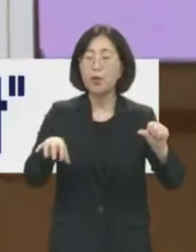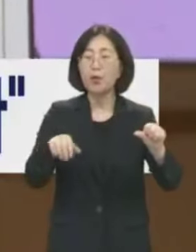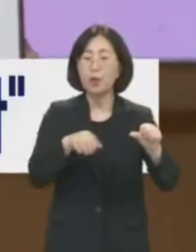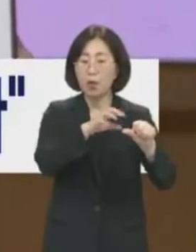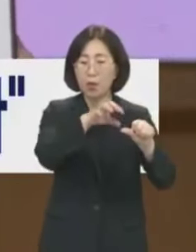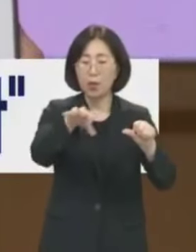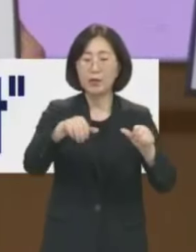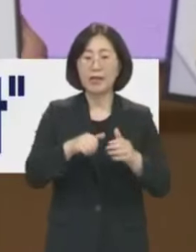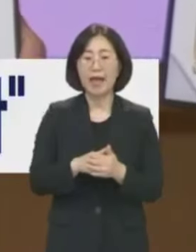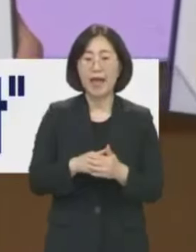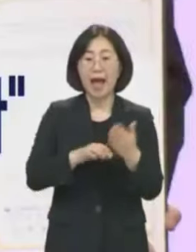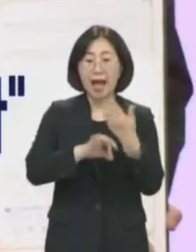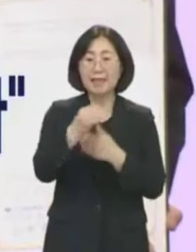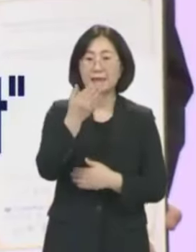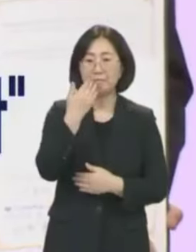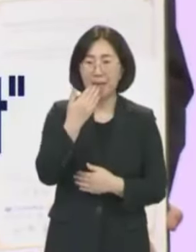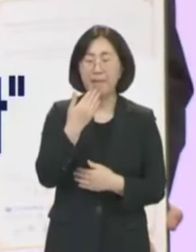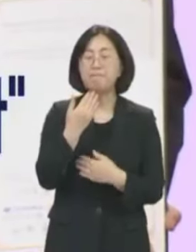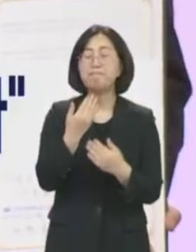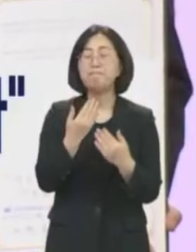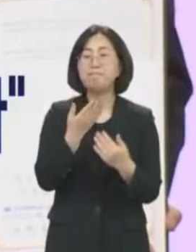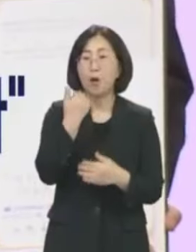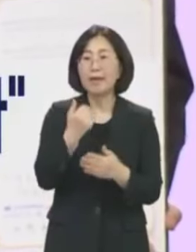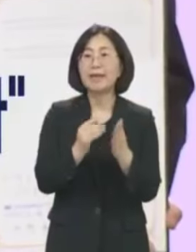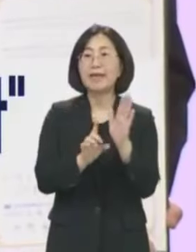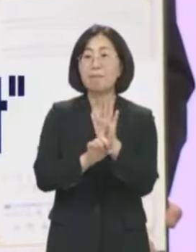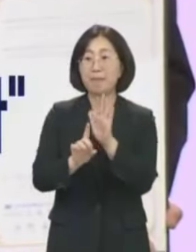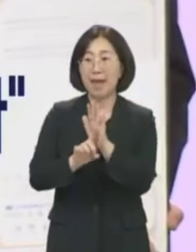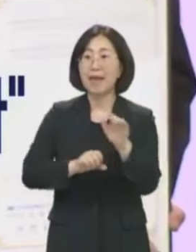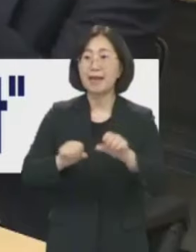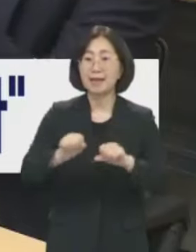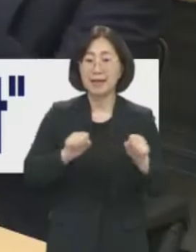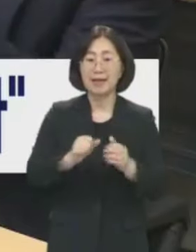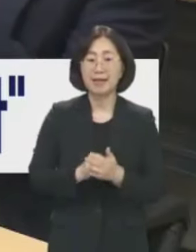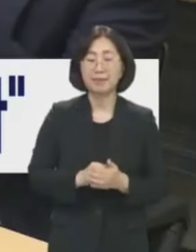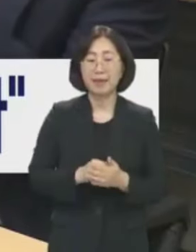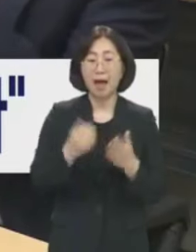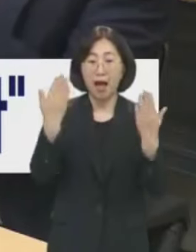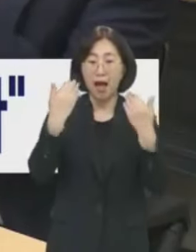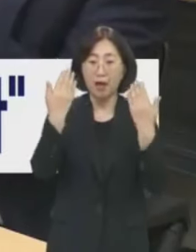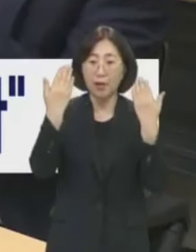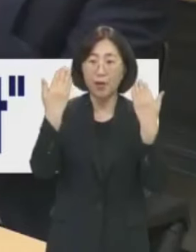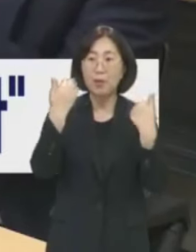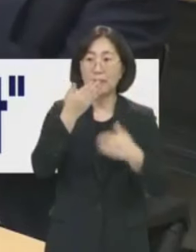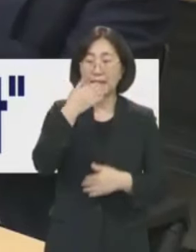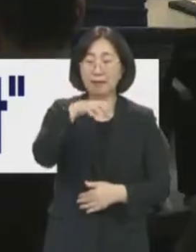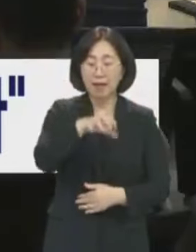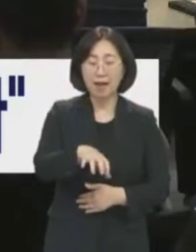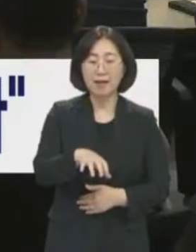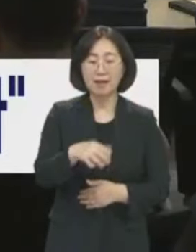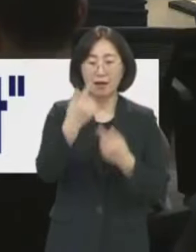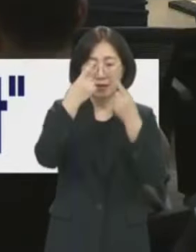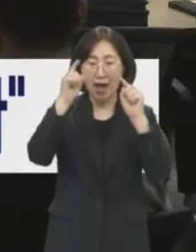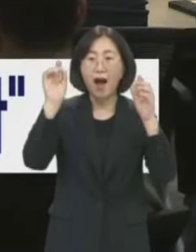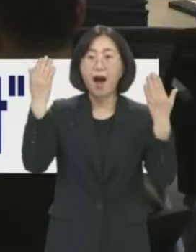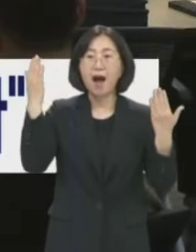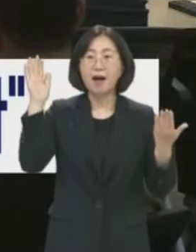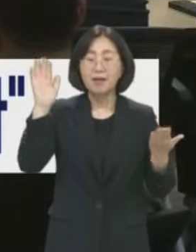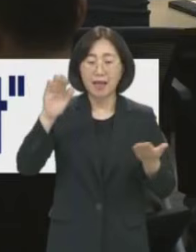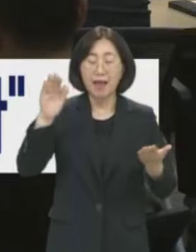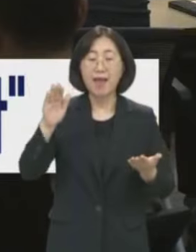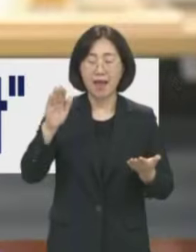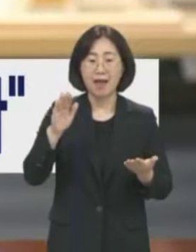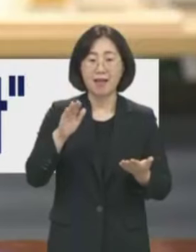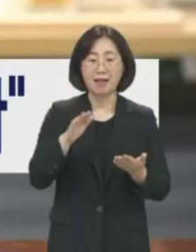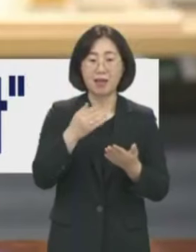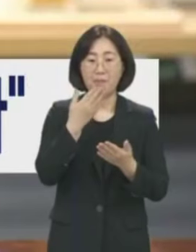아침밥 먹기 캠페인을 실시하기로 했습니다. 이를 위해 각 대학이 구내 식당을 통해 대학생에게 아침밥을 제공할 충남 브랜드